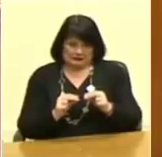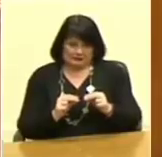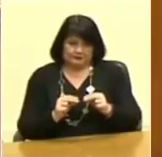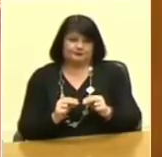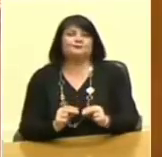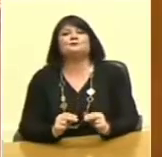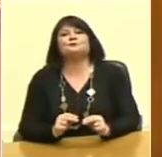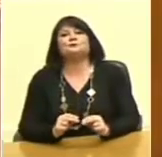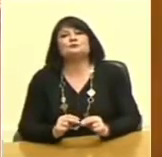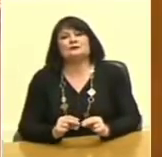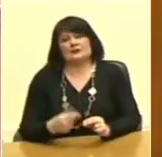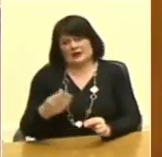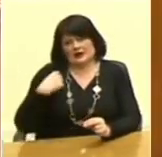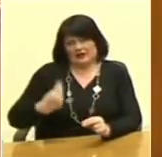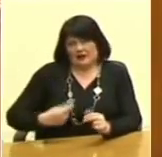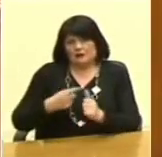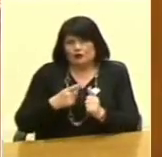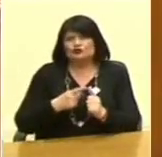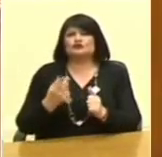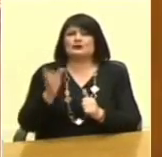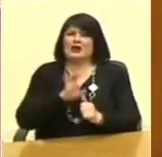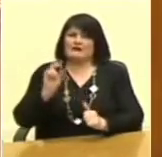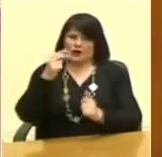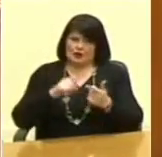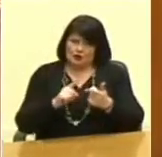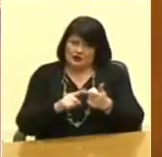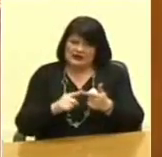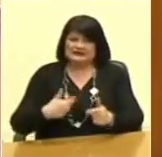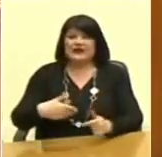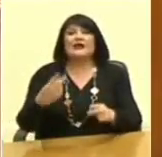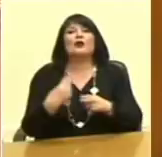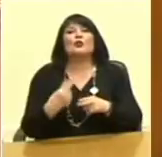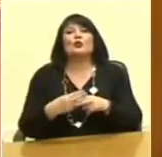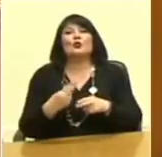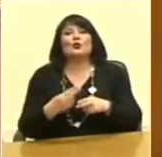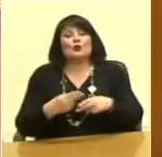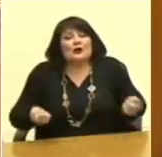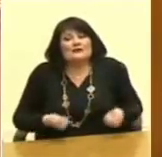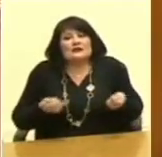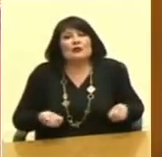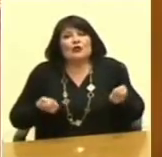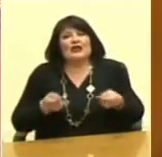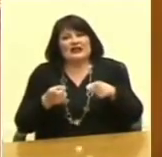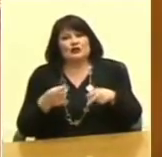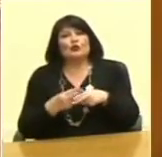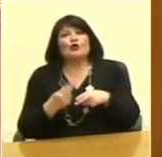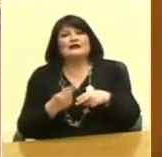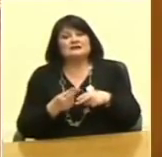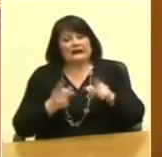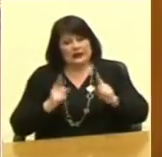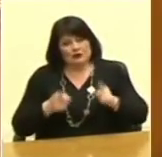περιφερειακή αυτοδιοίκηση. Βρισκόμαστε εν ώψη σημαντικών εξελίξεων και